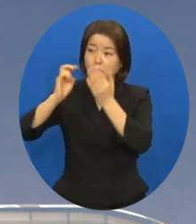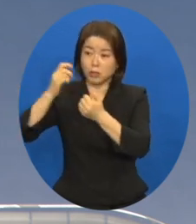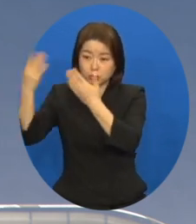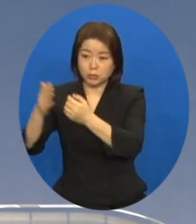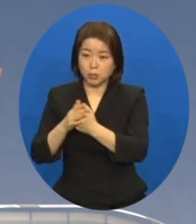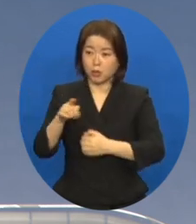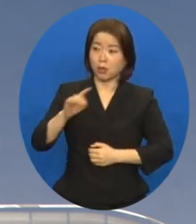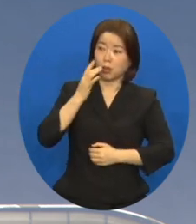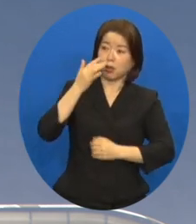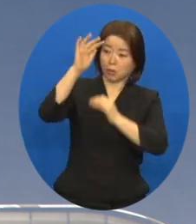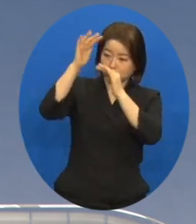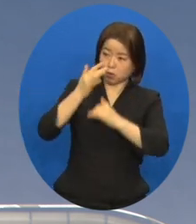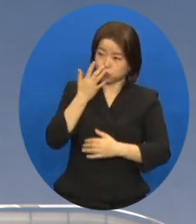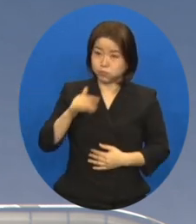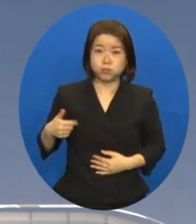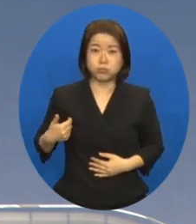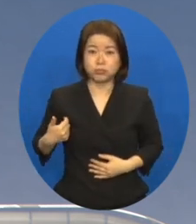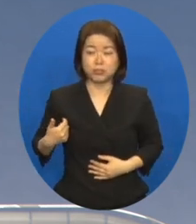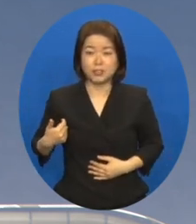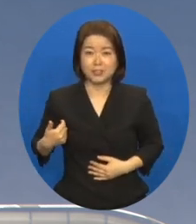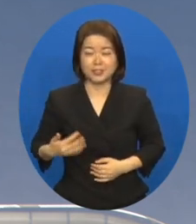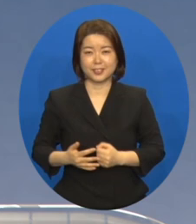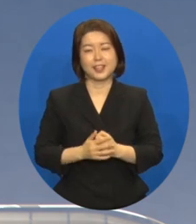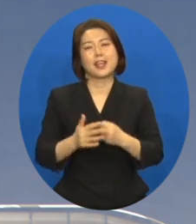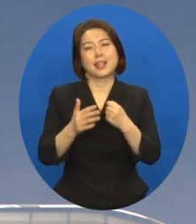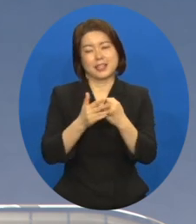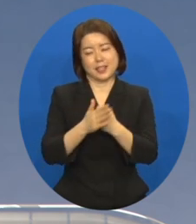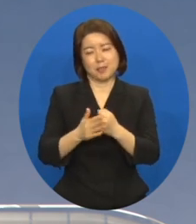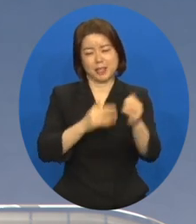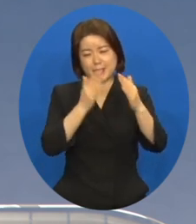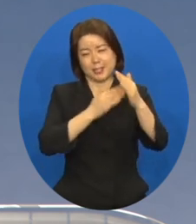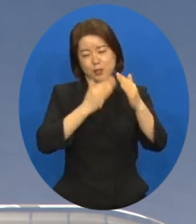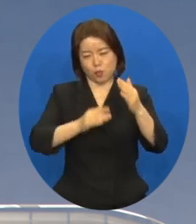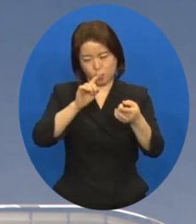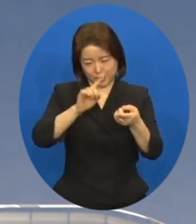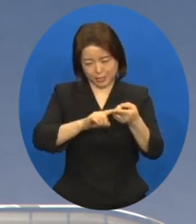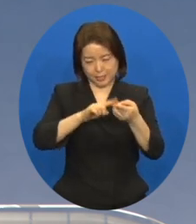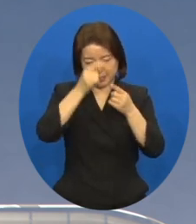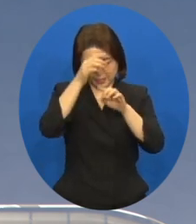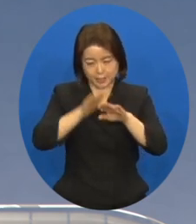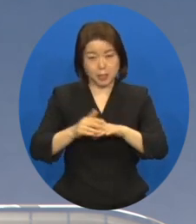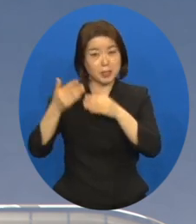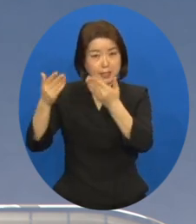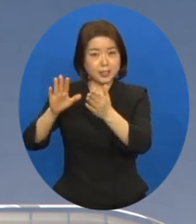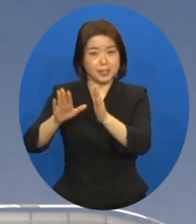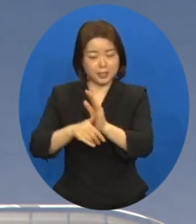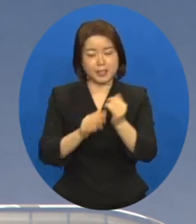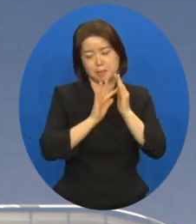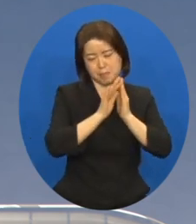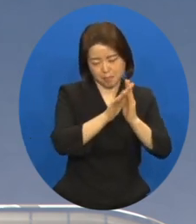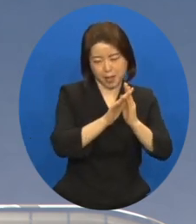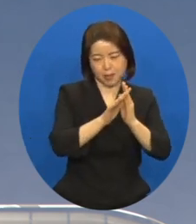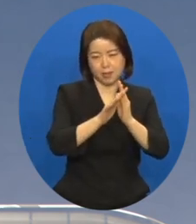그게 무슨 내용인지 알 수가 없습니다. 그래서 공적인 예배 때는 방언으로 기도하거나